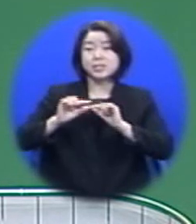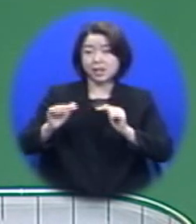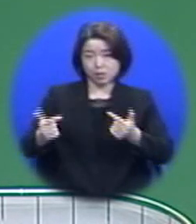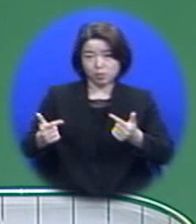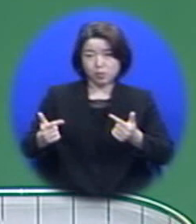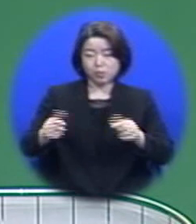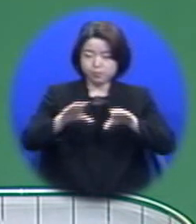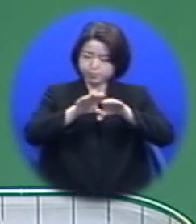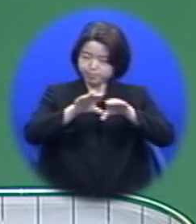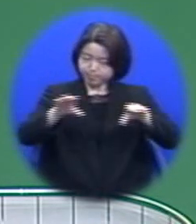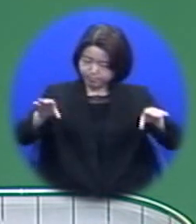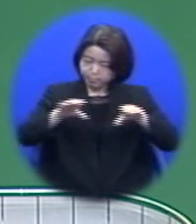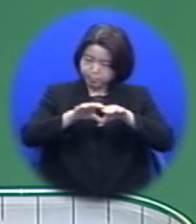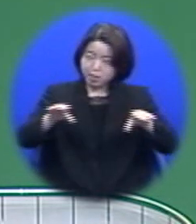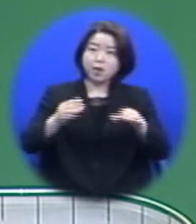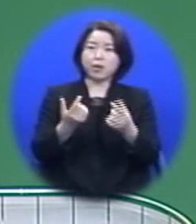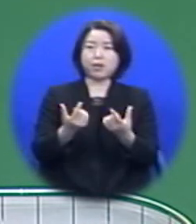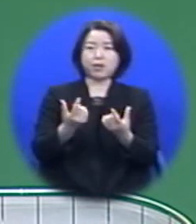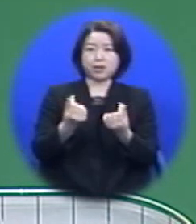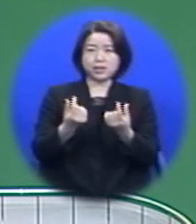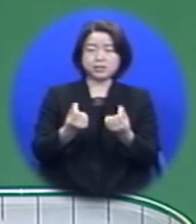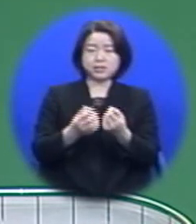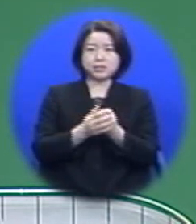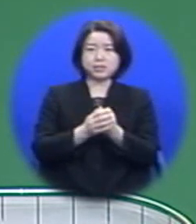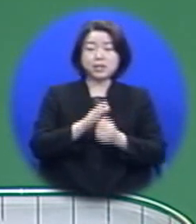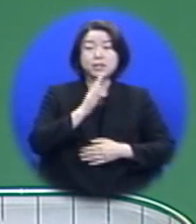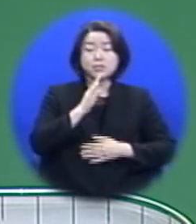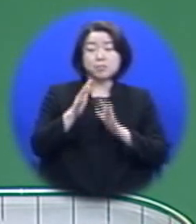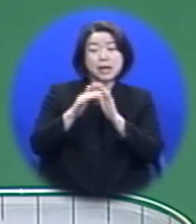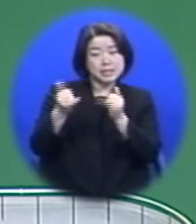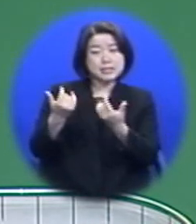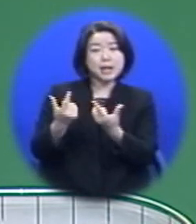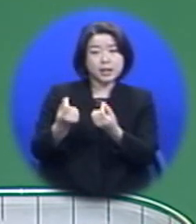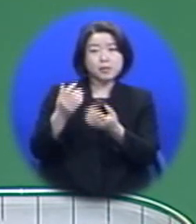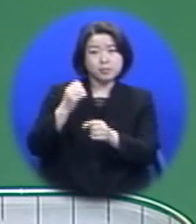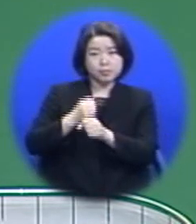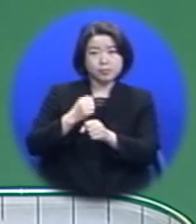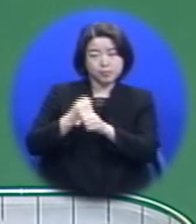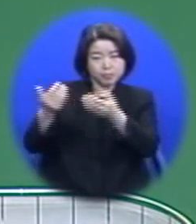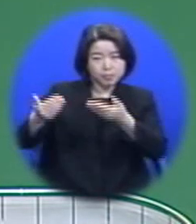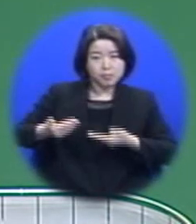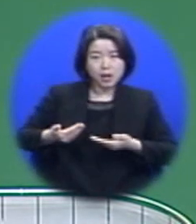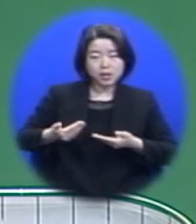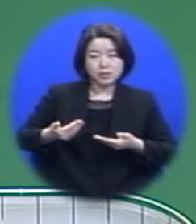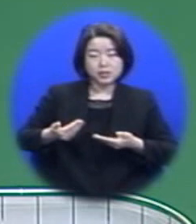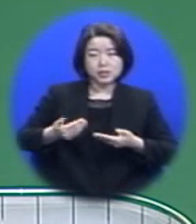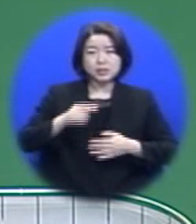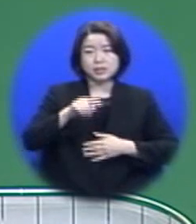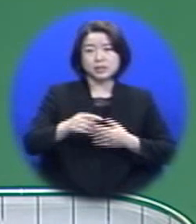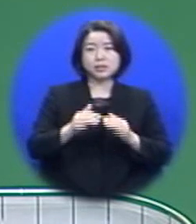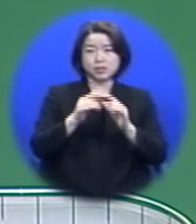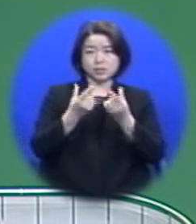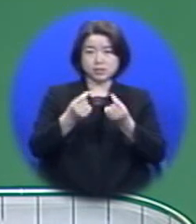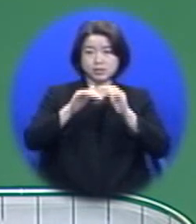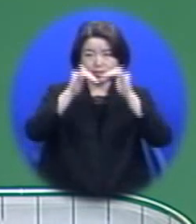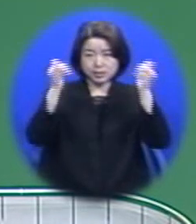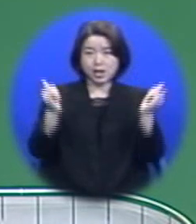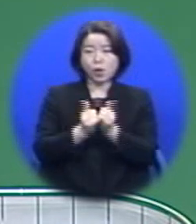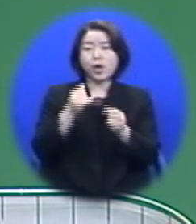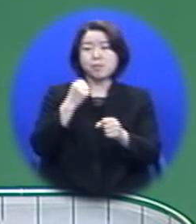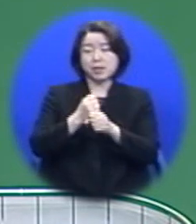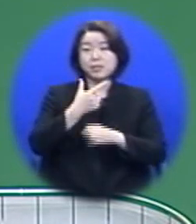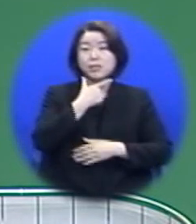공평하게 평등하게 정말 사람다운 대접을 받게 하는 그런 사회를 만들기를